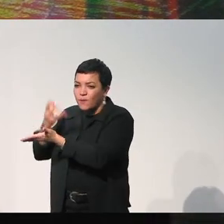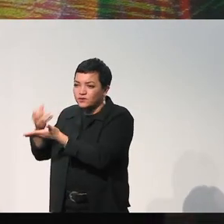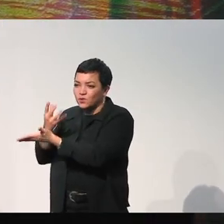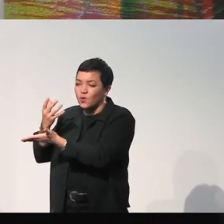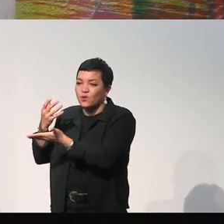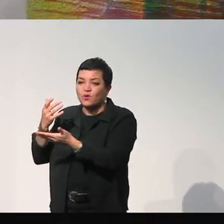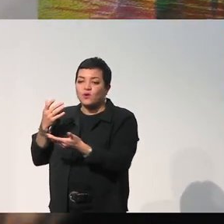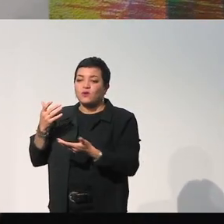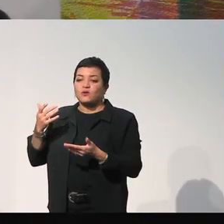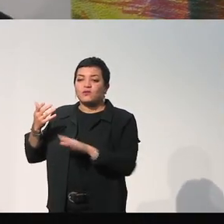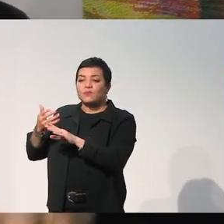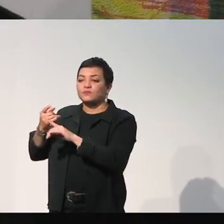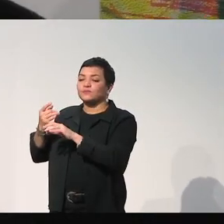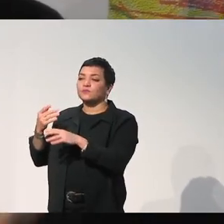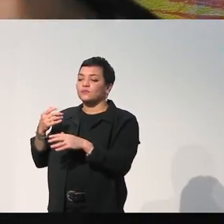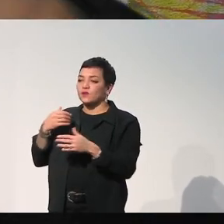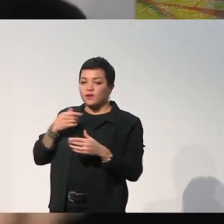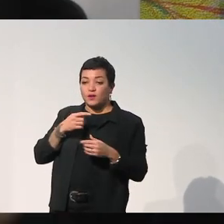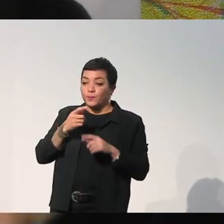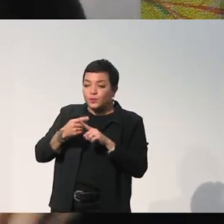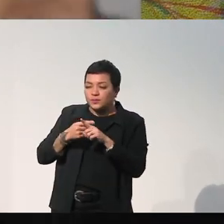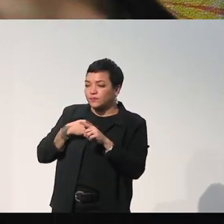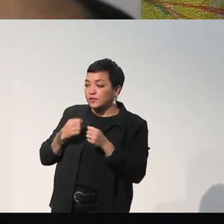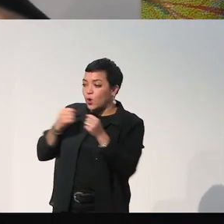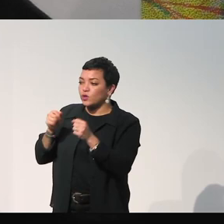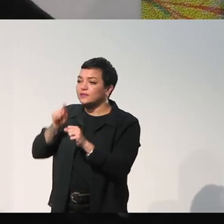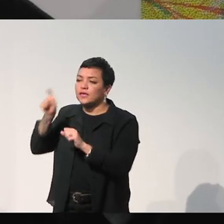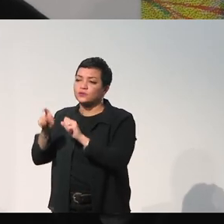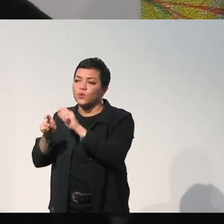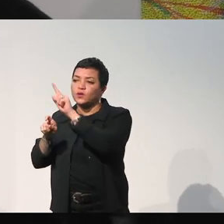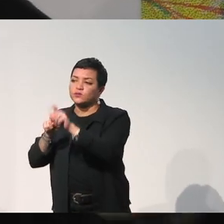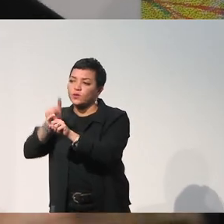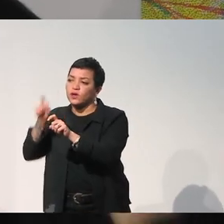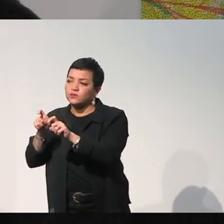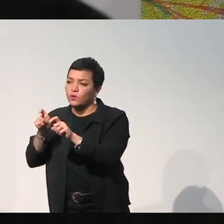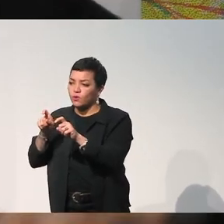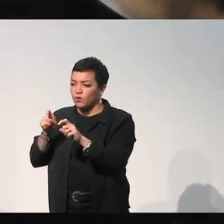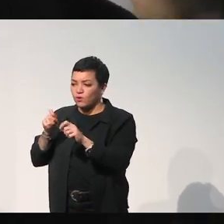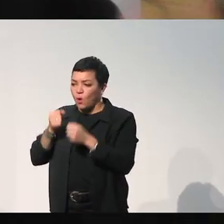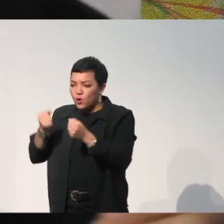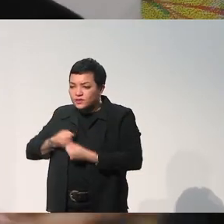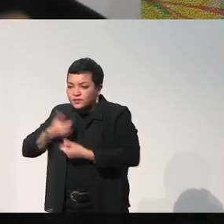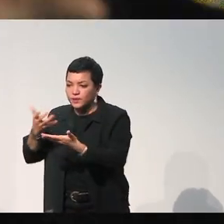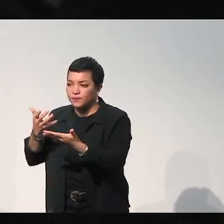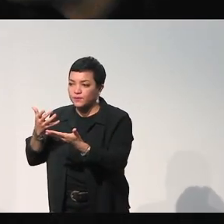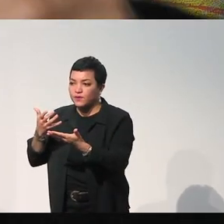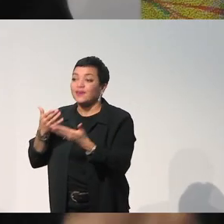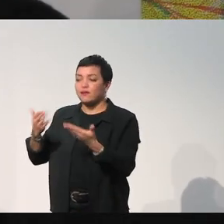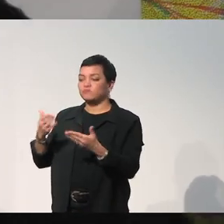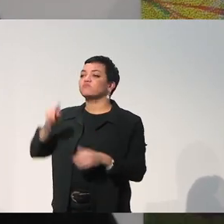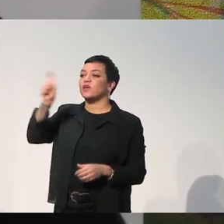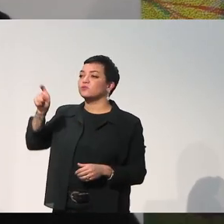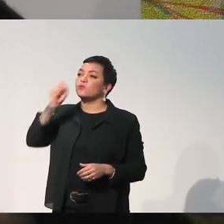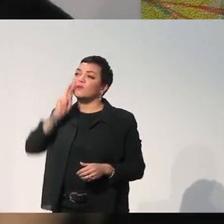très silencieusement on ose poser des questions, on ose dire des choses qu'on n'osait pas dire avant. Et ces questions-là sur qu'est-ce que vous avez vécu pendant la guerre, qu'est-ce que vous avez